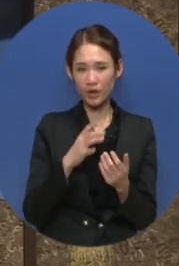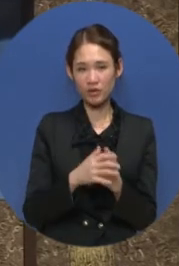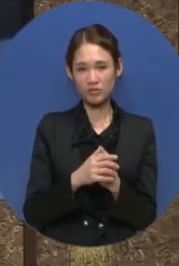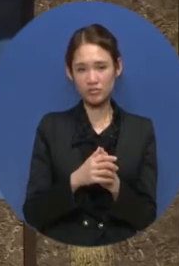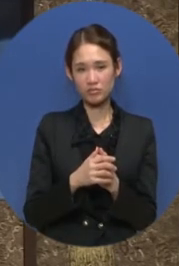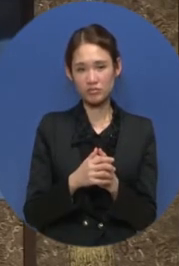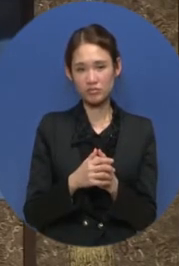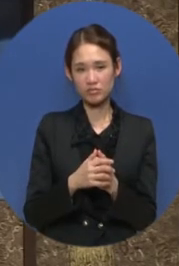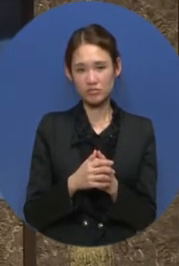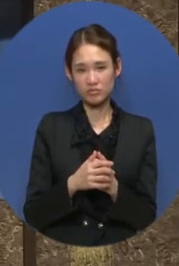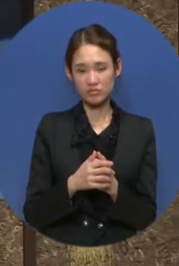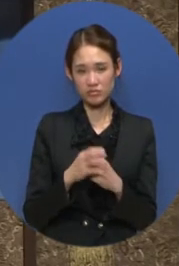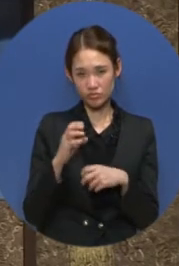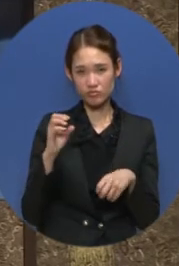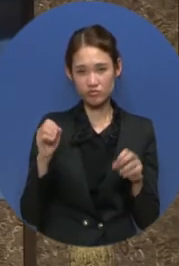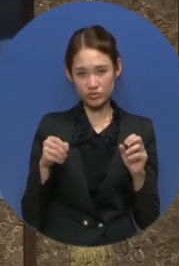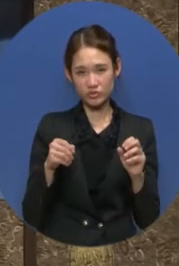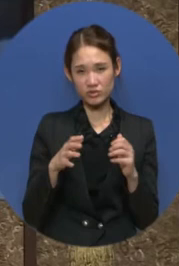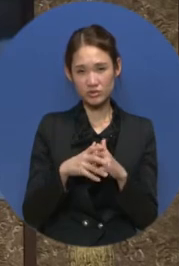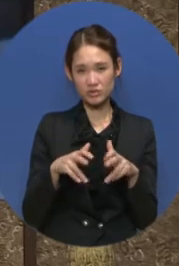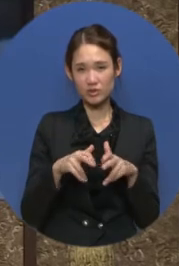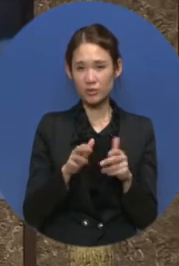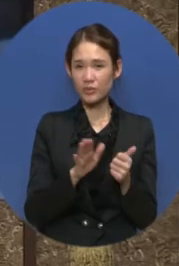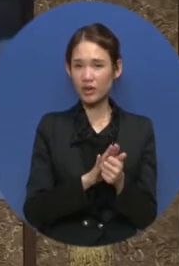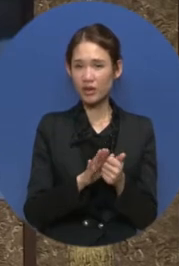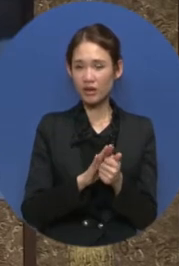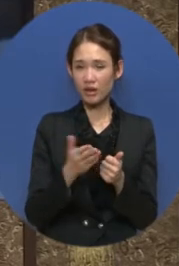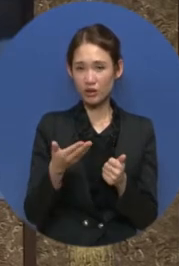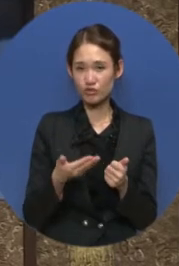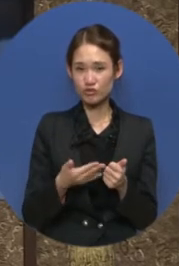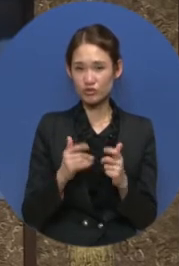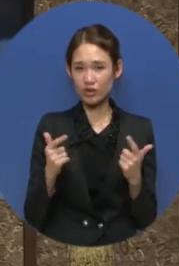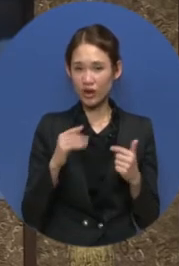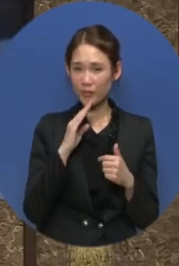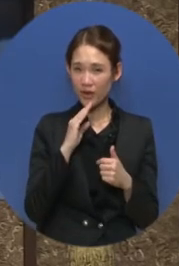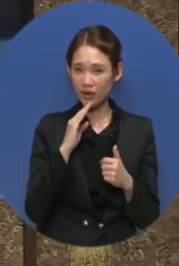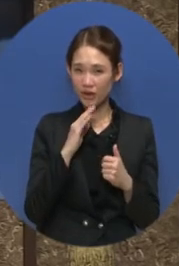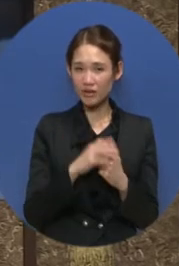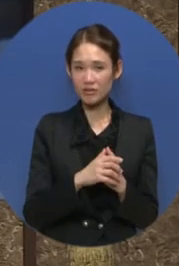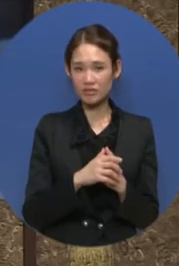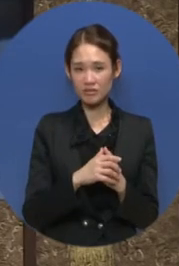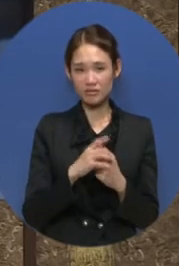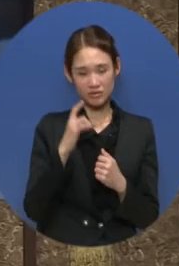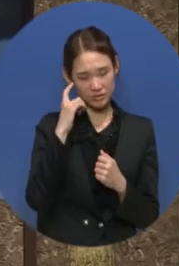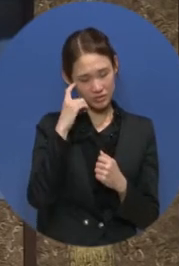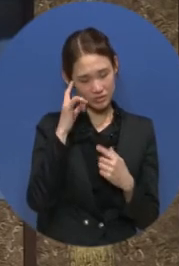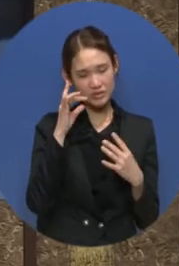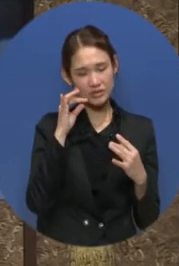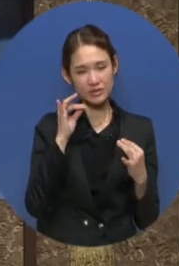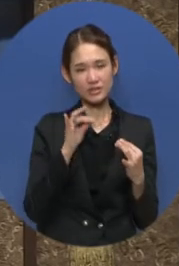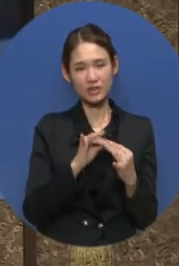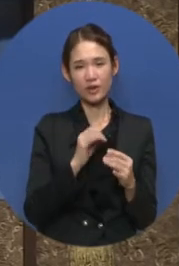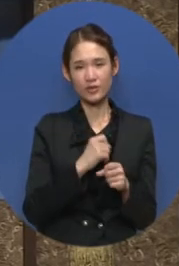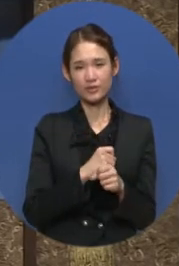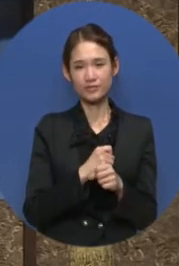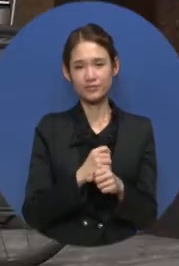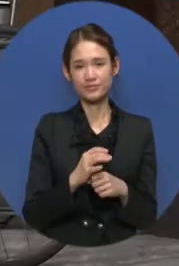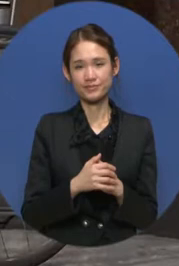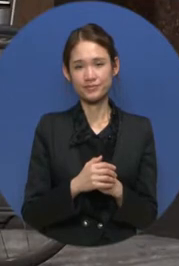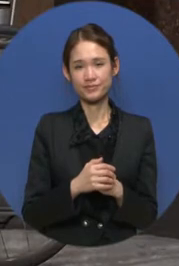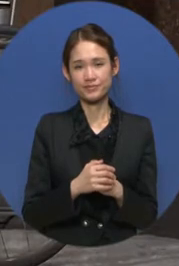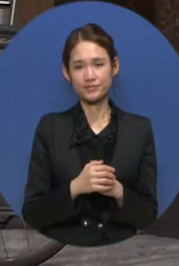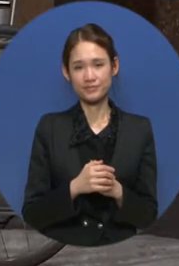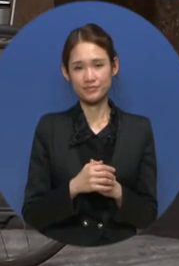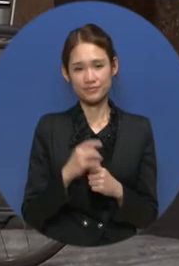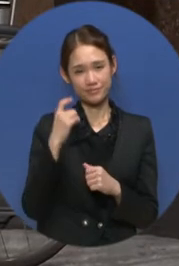그래서 오히려 좀 장애인들한테 배려하는 거 아닌가 그렇게 저는 생각을 하고 찬성합니다. 아, 네,